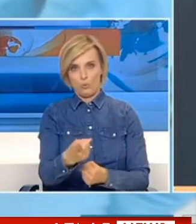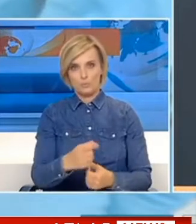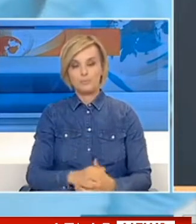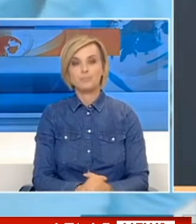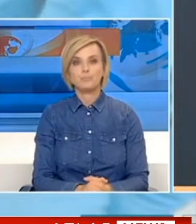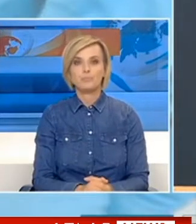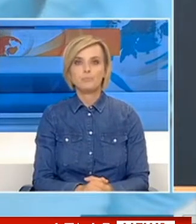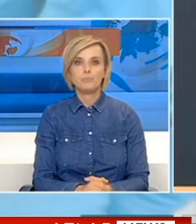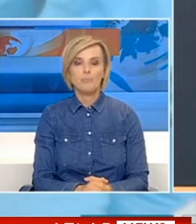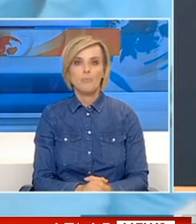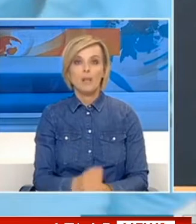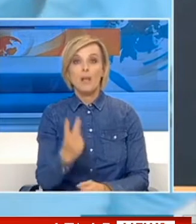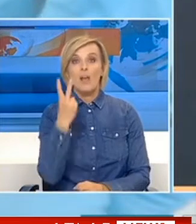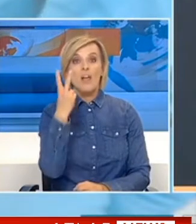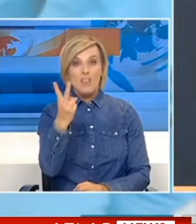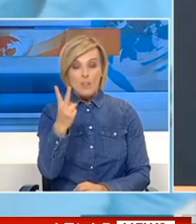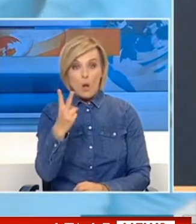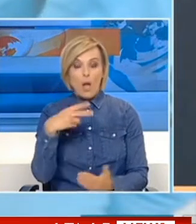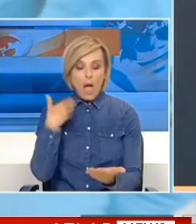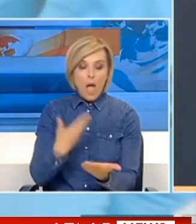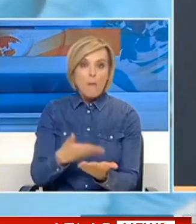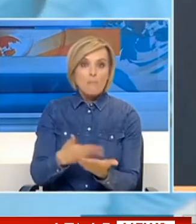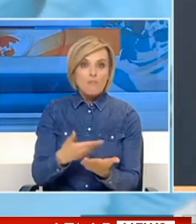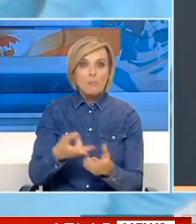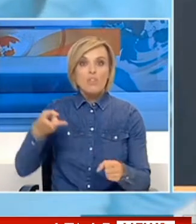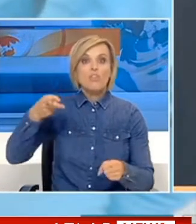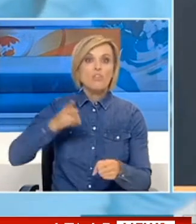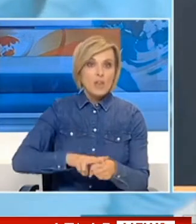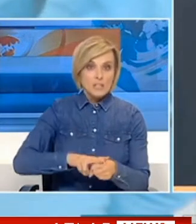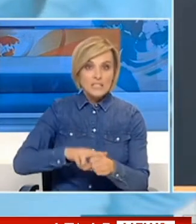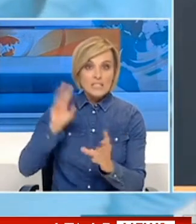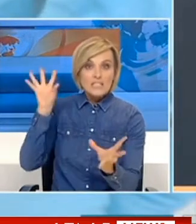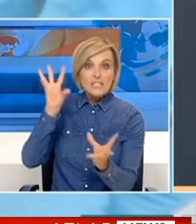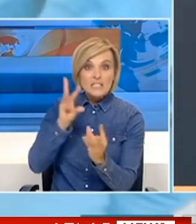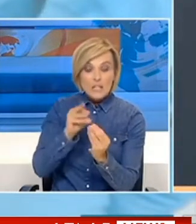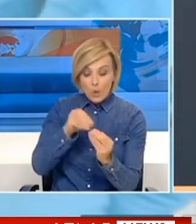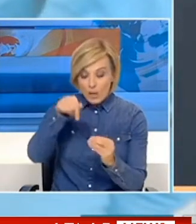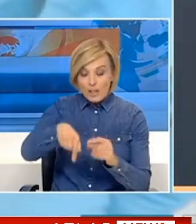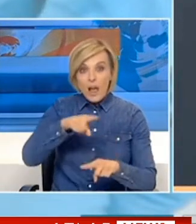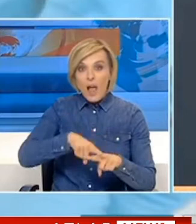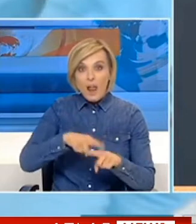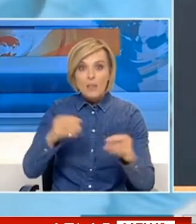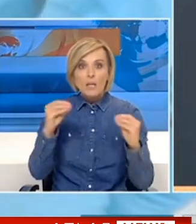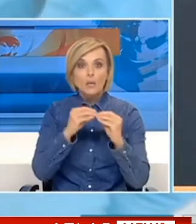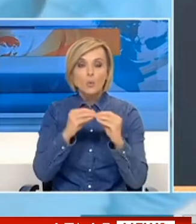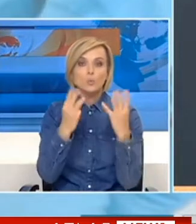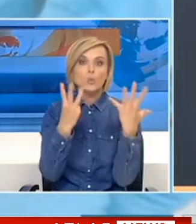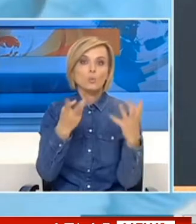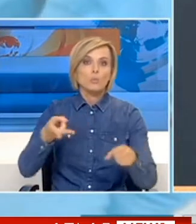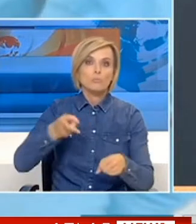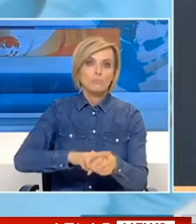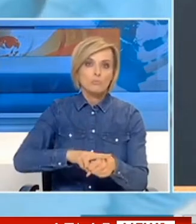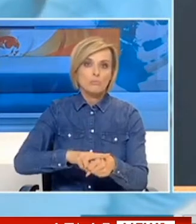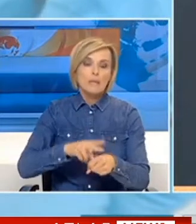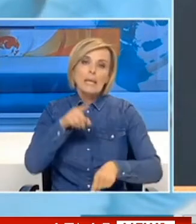Έχουμε 2 καταγεγραμμένους θανάτους και συνολικά 28 θανάτους στην χώρα. Κάποιοι από αυτούς πεθαίνουν